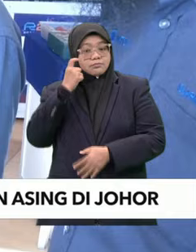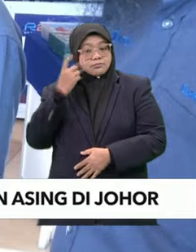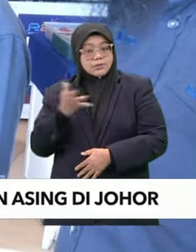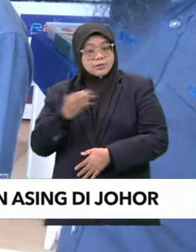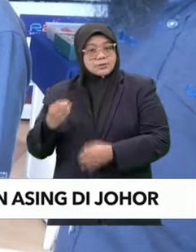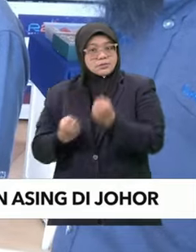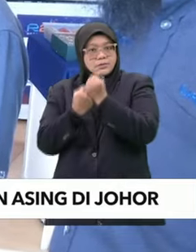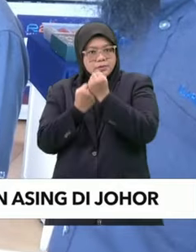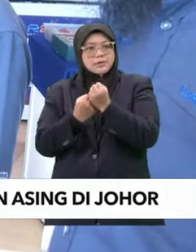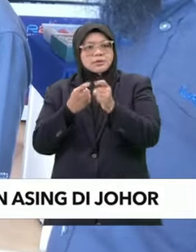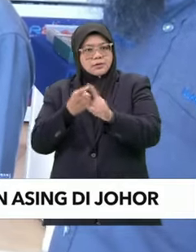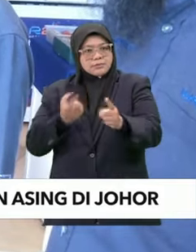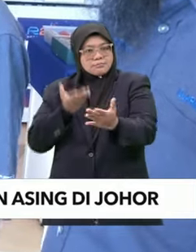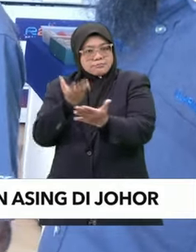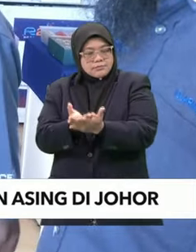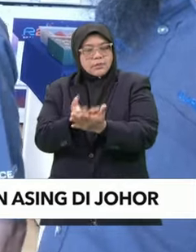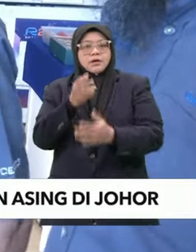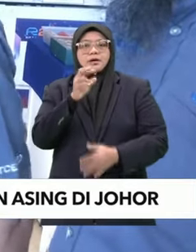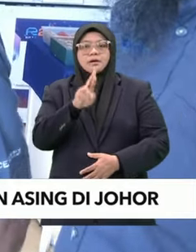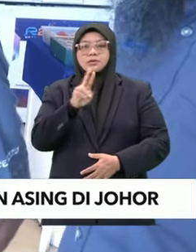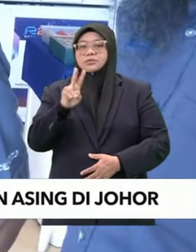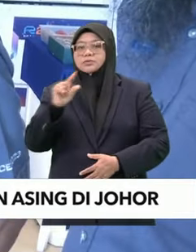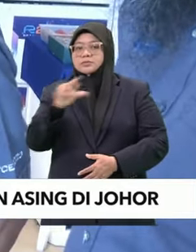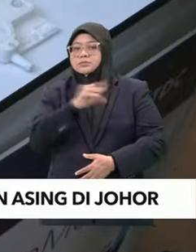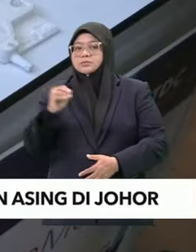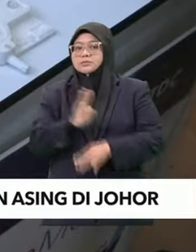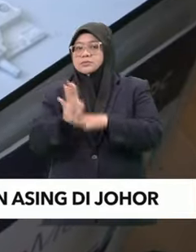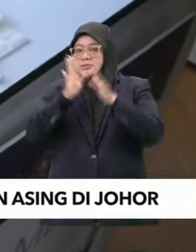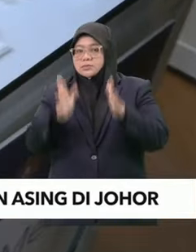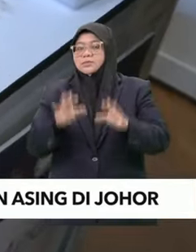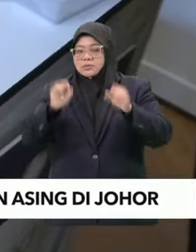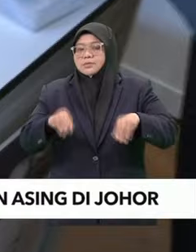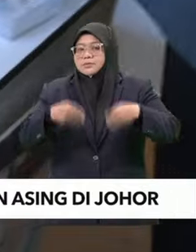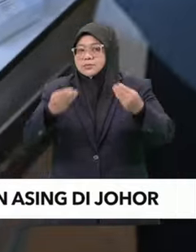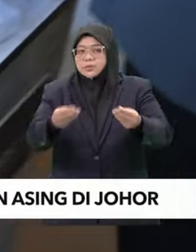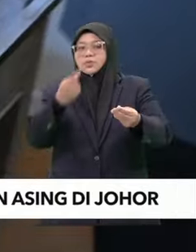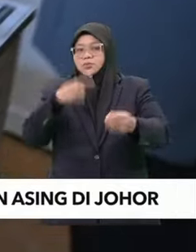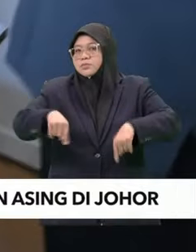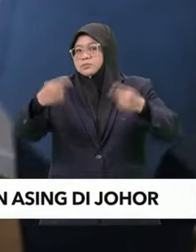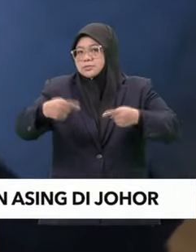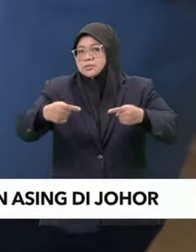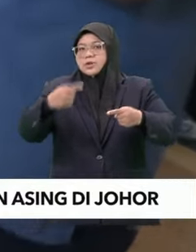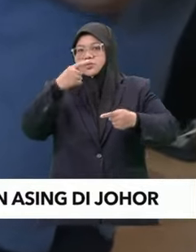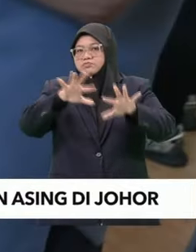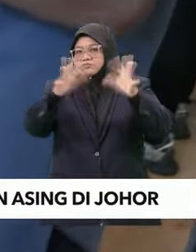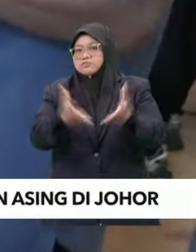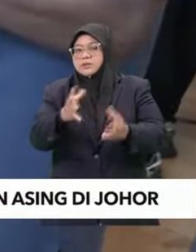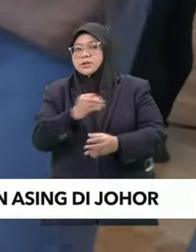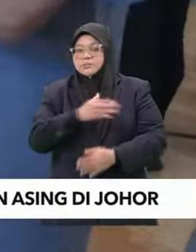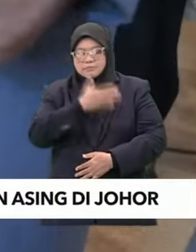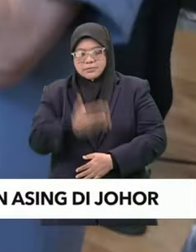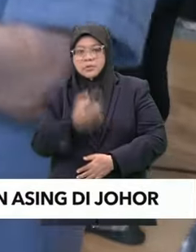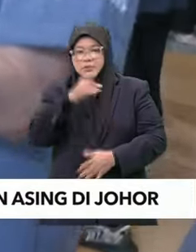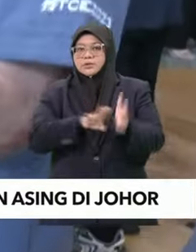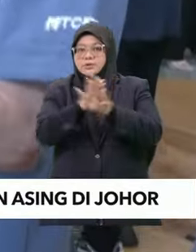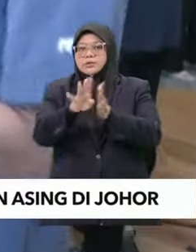sokongan serta sumber yang ditawarkan R2G kepada usahawan dapat membantu mereka bersaing di peringkat global dan menyumbang kepada